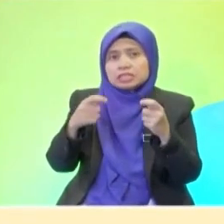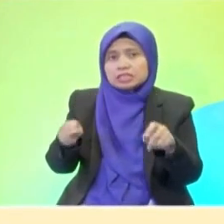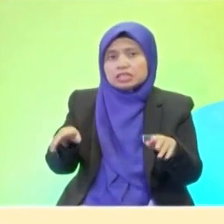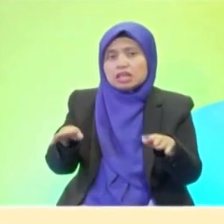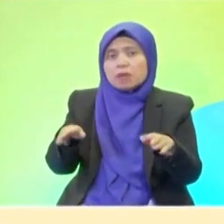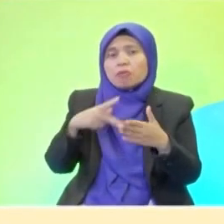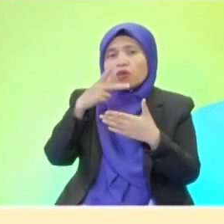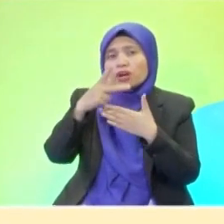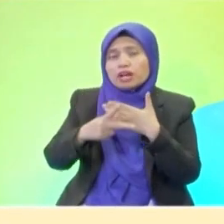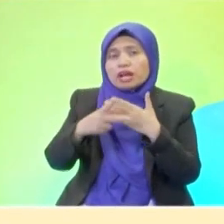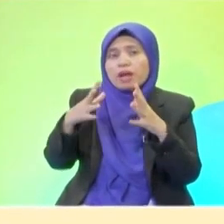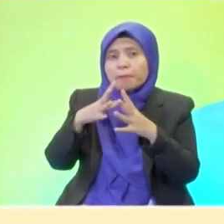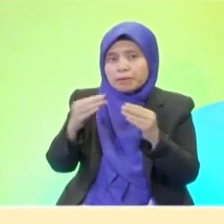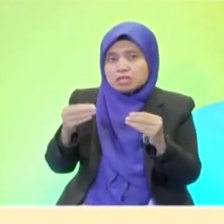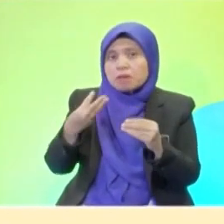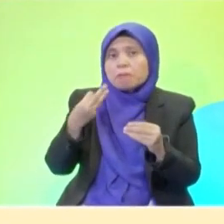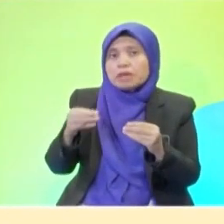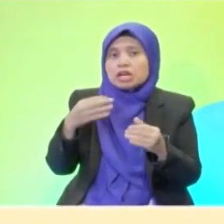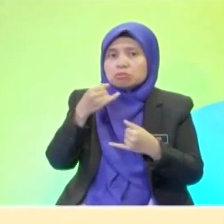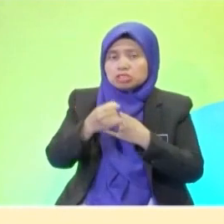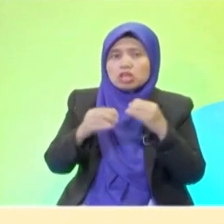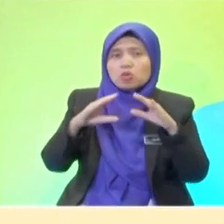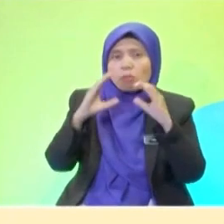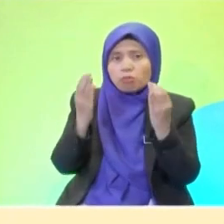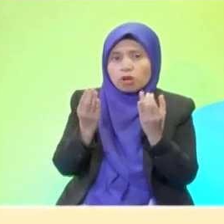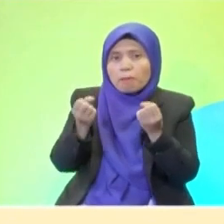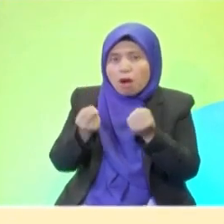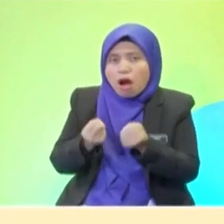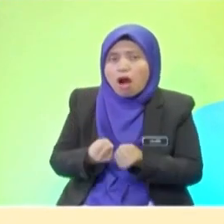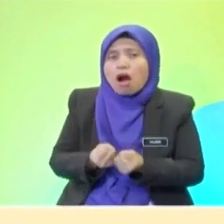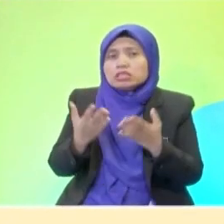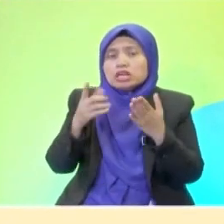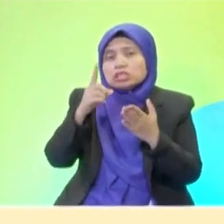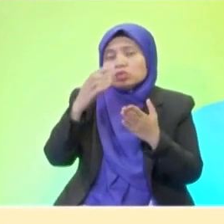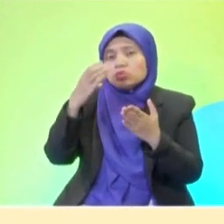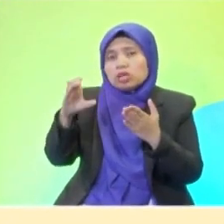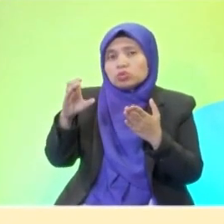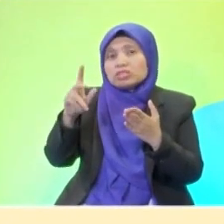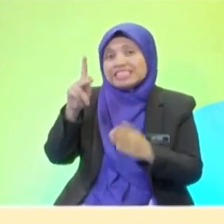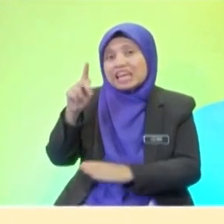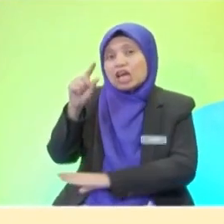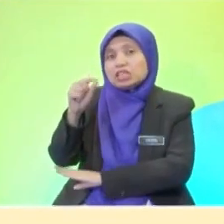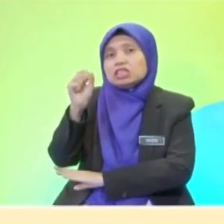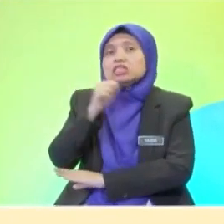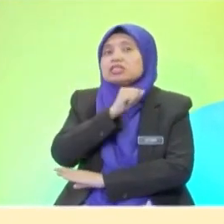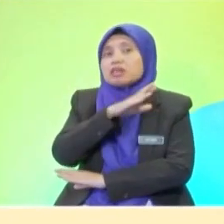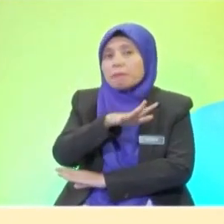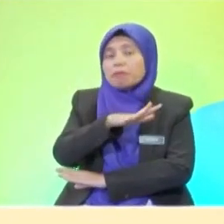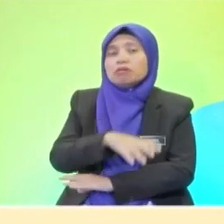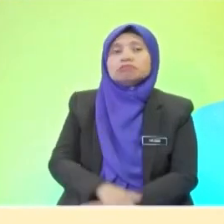tomat mereka berjaya mengumpulkan sebanyak 100 kg sampah